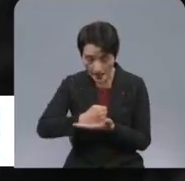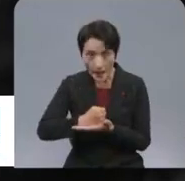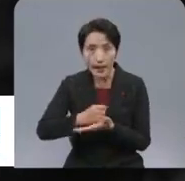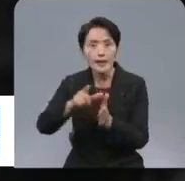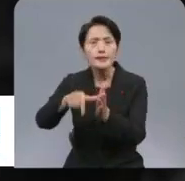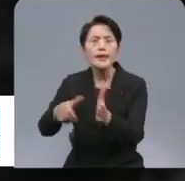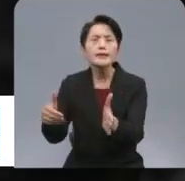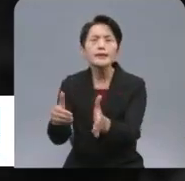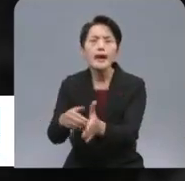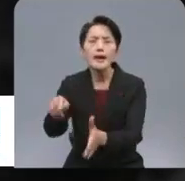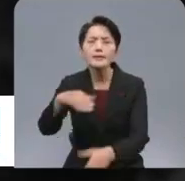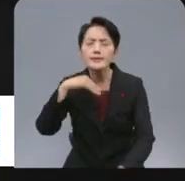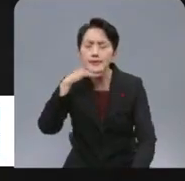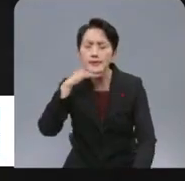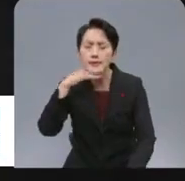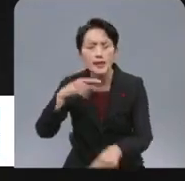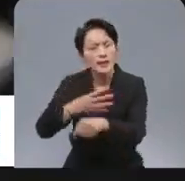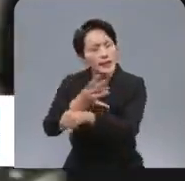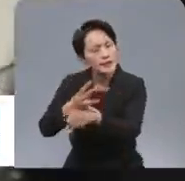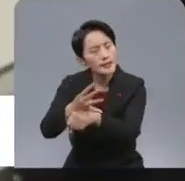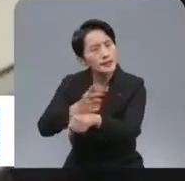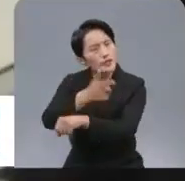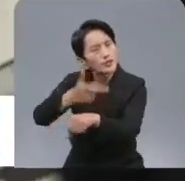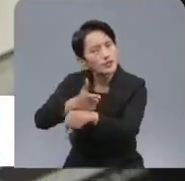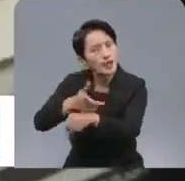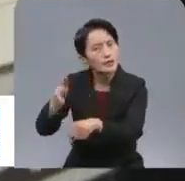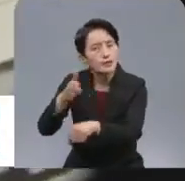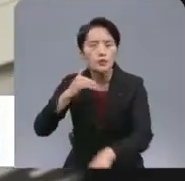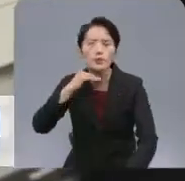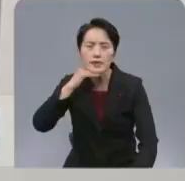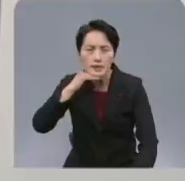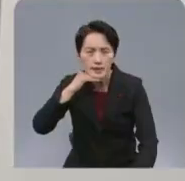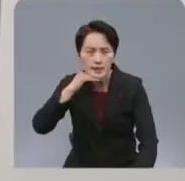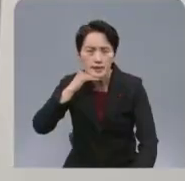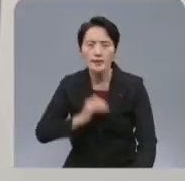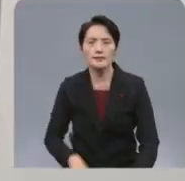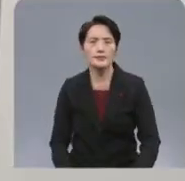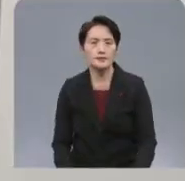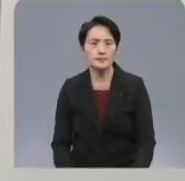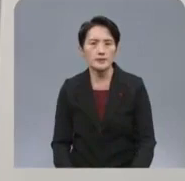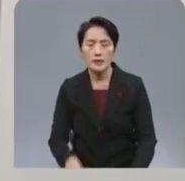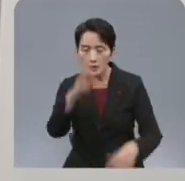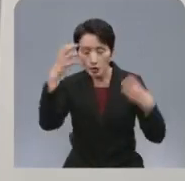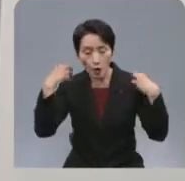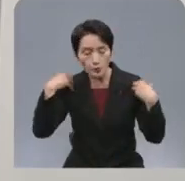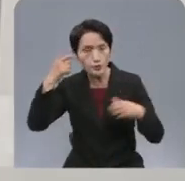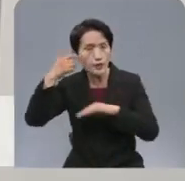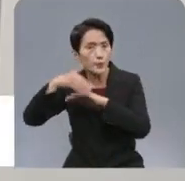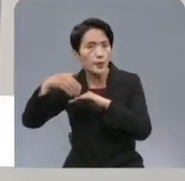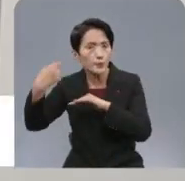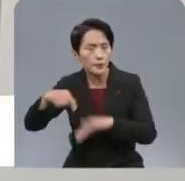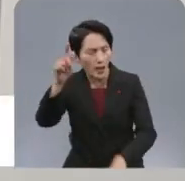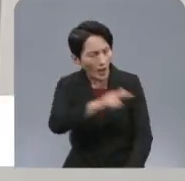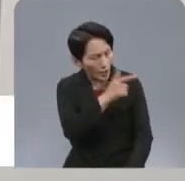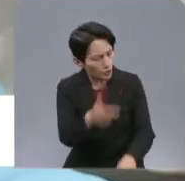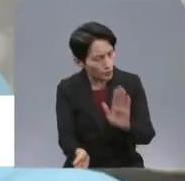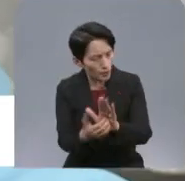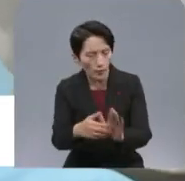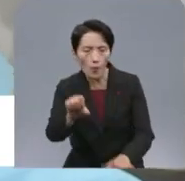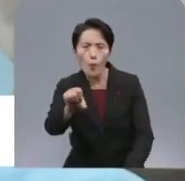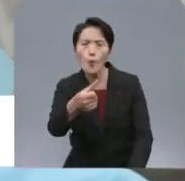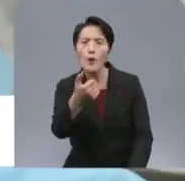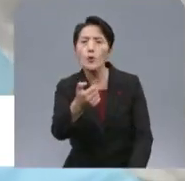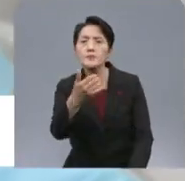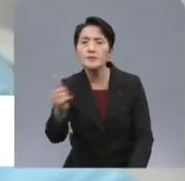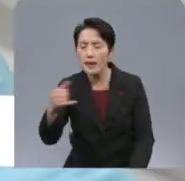Пекина отказаться от политики нулевой терпимости ПЦР тест сделанные не позднее чем за 48 часов до